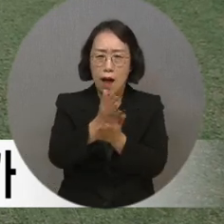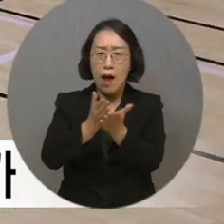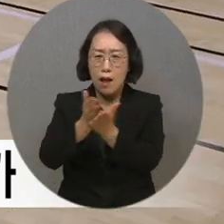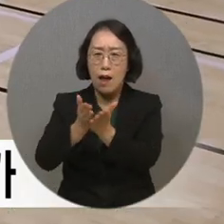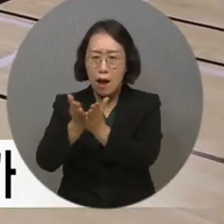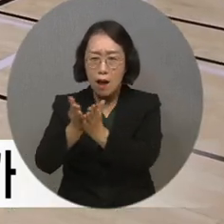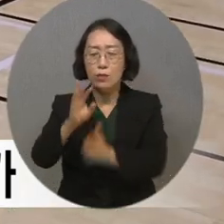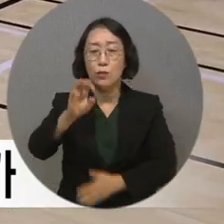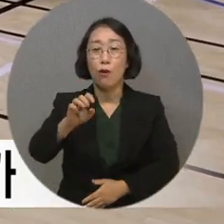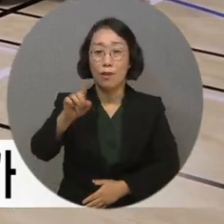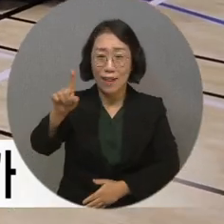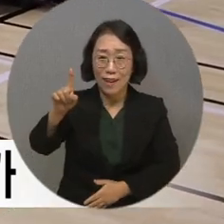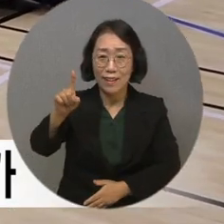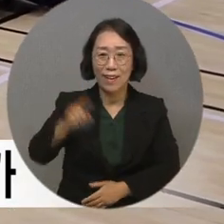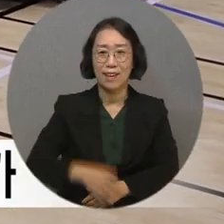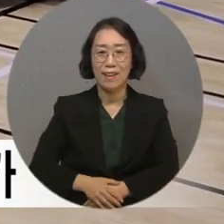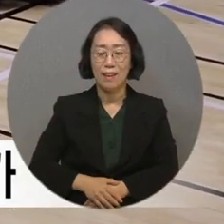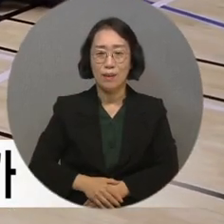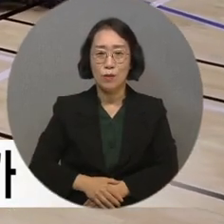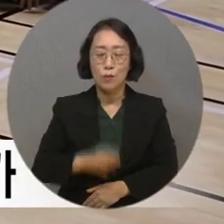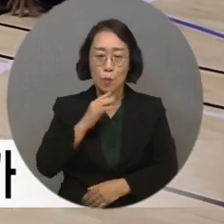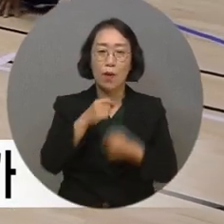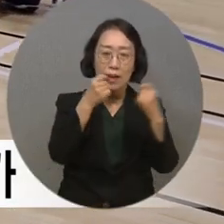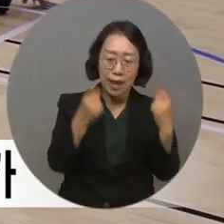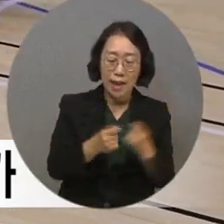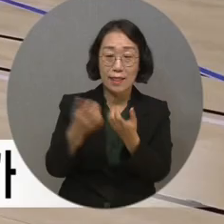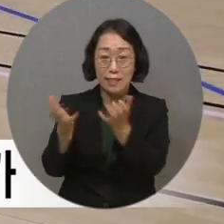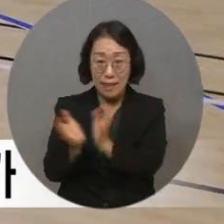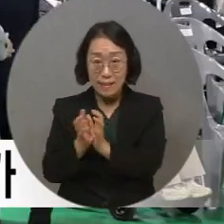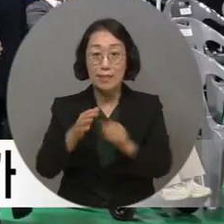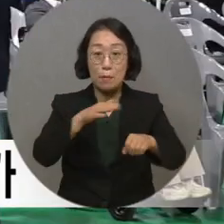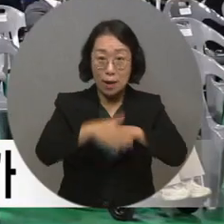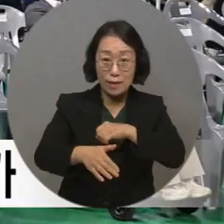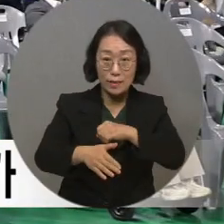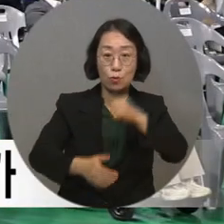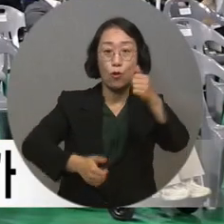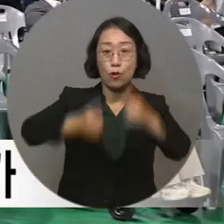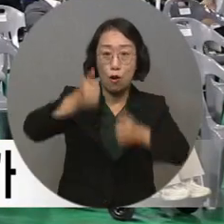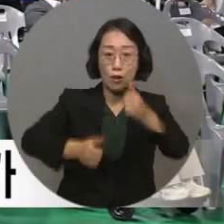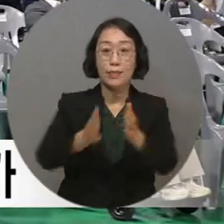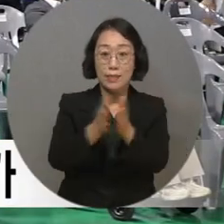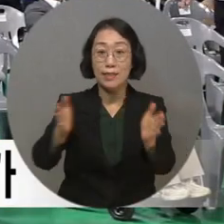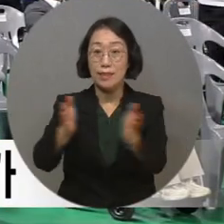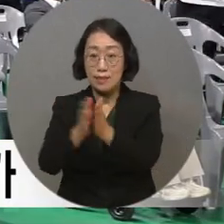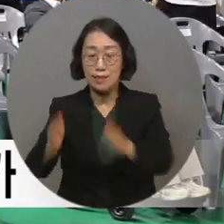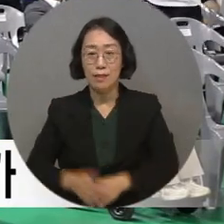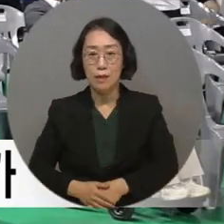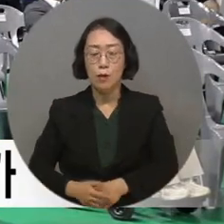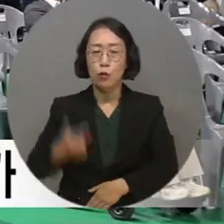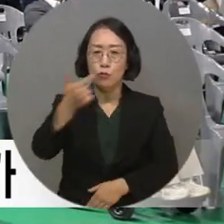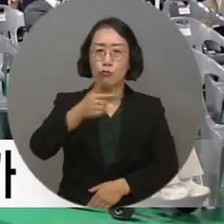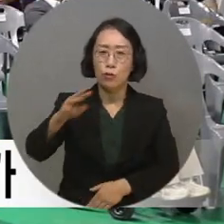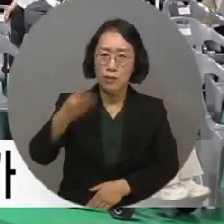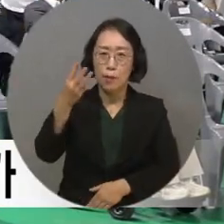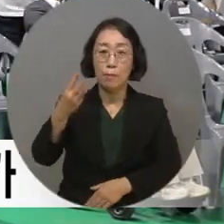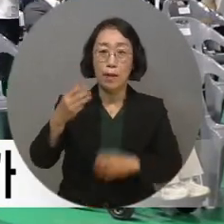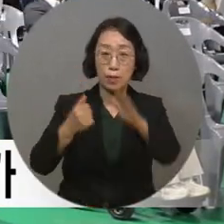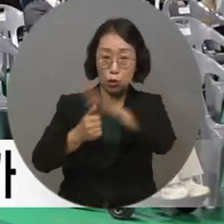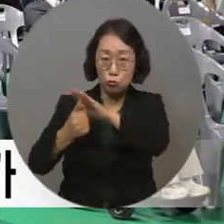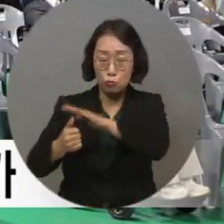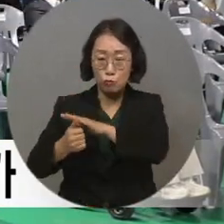등 31개 종목이 기록, 단체, 개인 등으로 진행되며 전국에서 선수 6,300여 명과